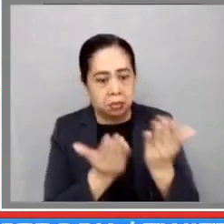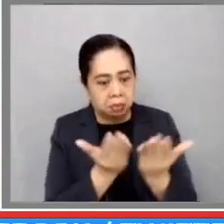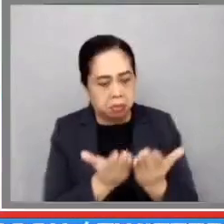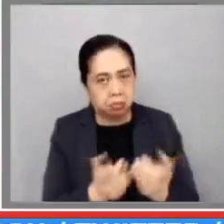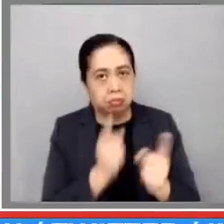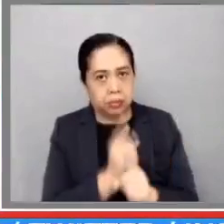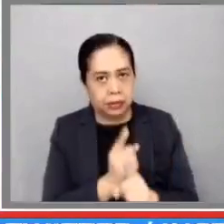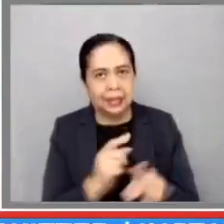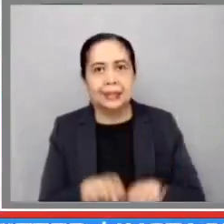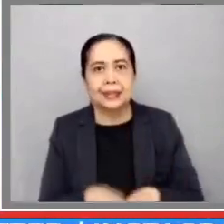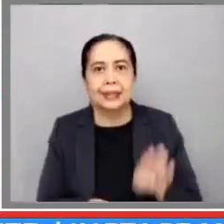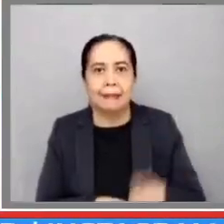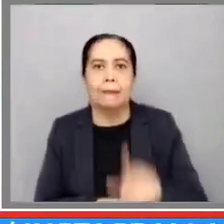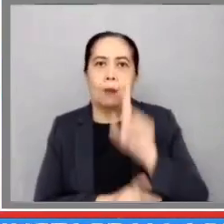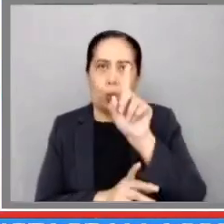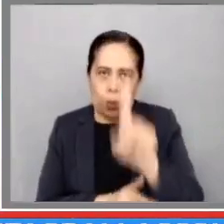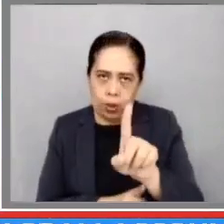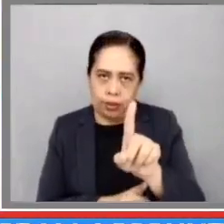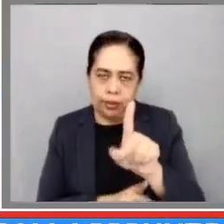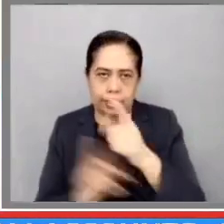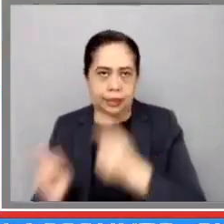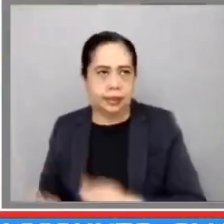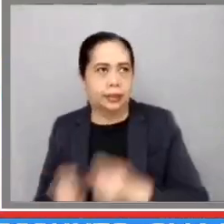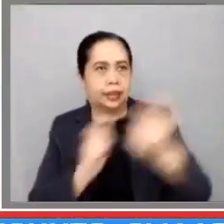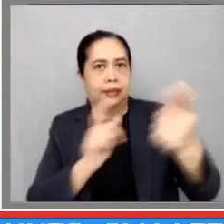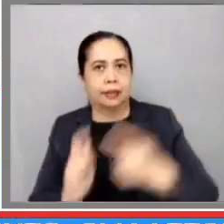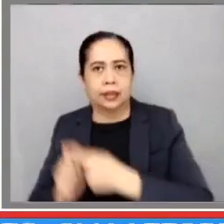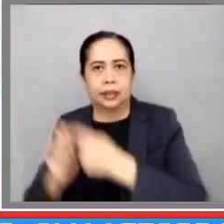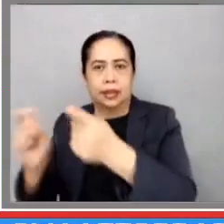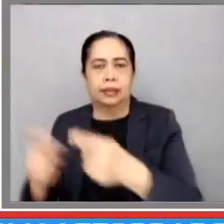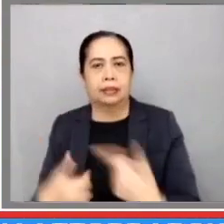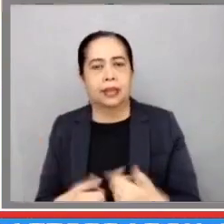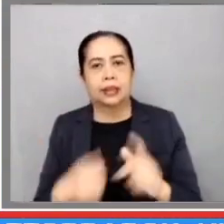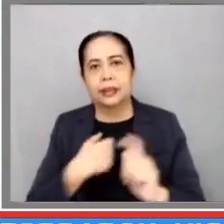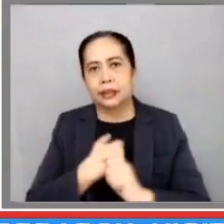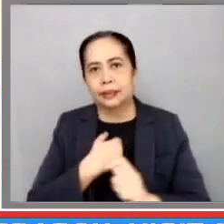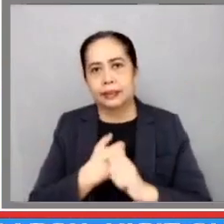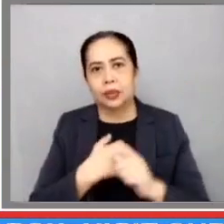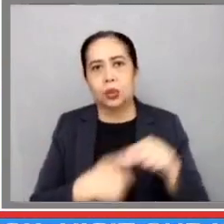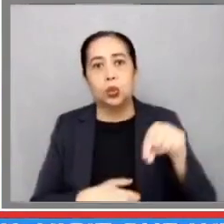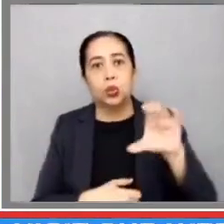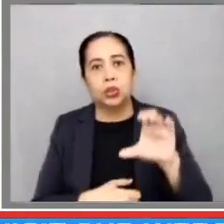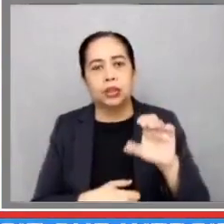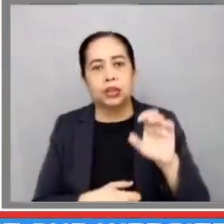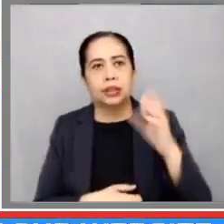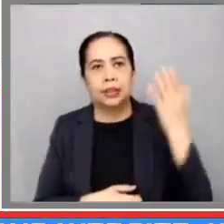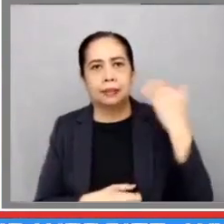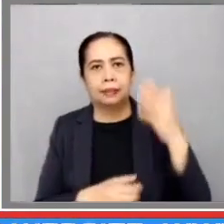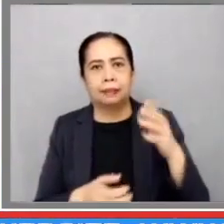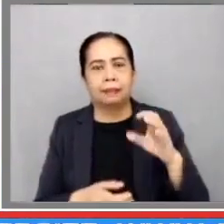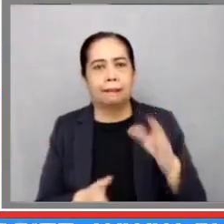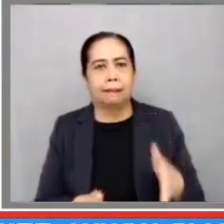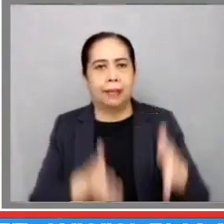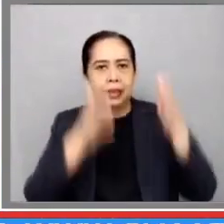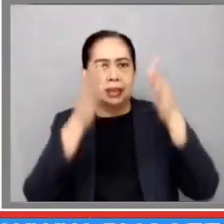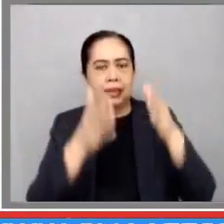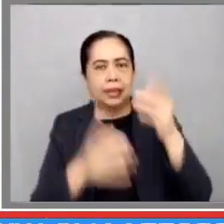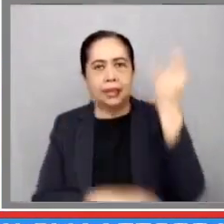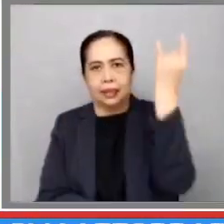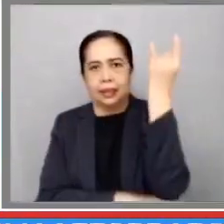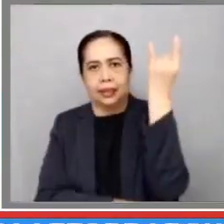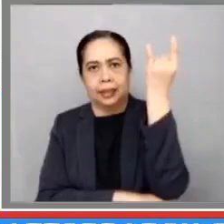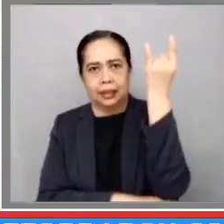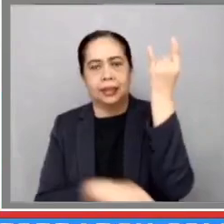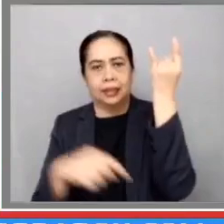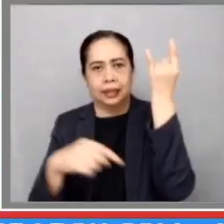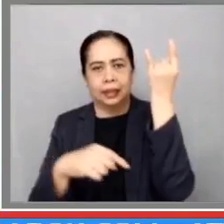ating step 1. Ito po ay ililipat na natin pansamantala dun sa QCX building po sa Quezon Memorial Circle po dito